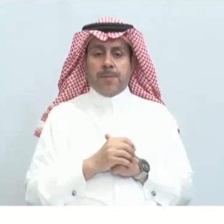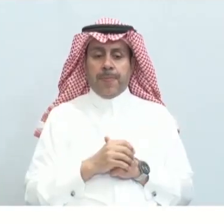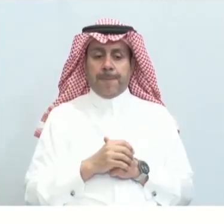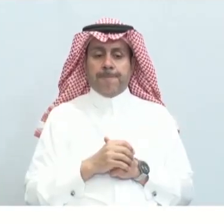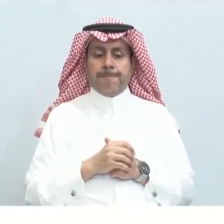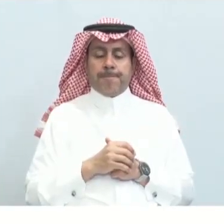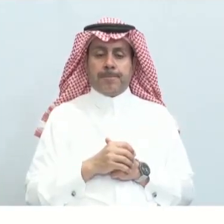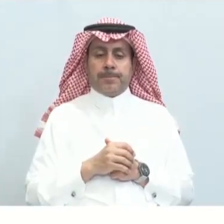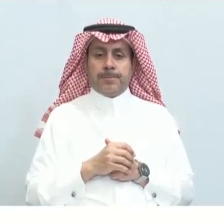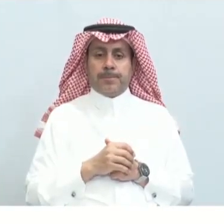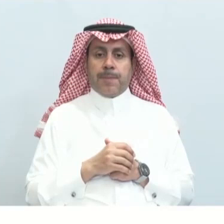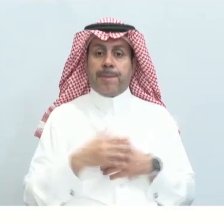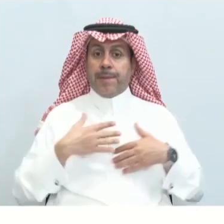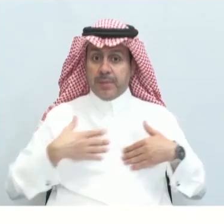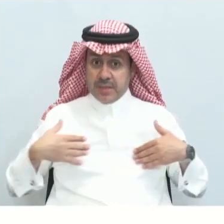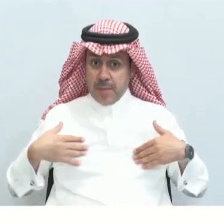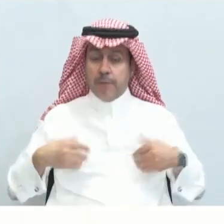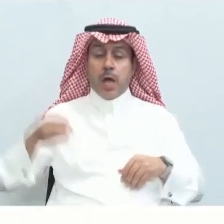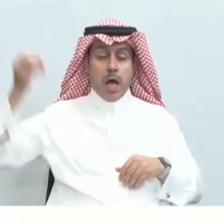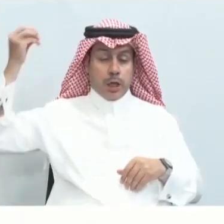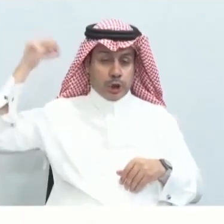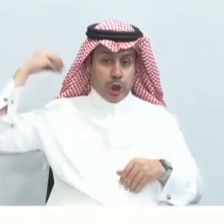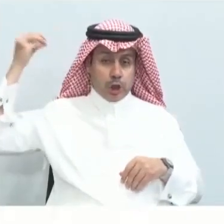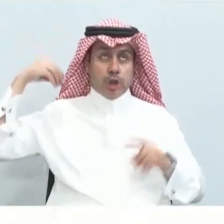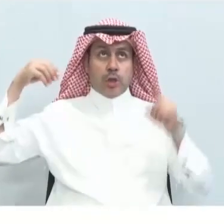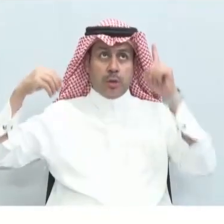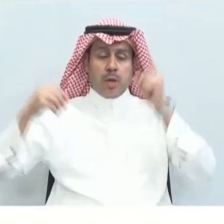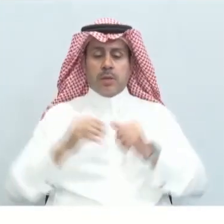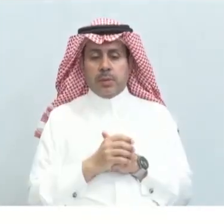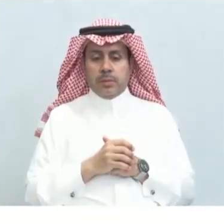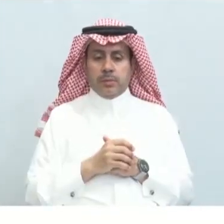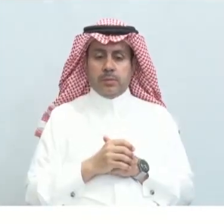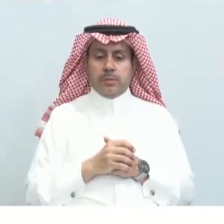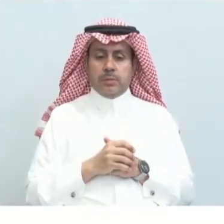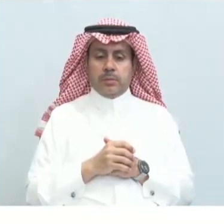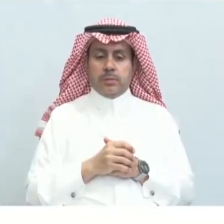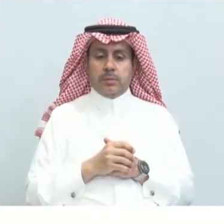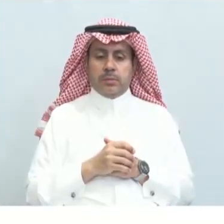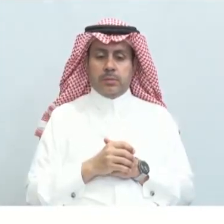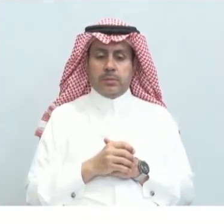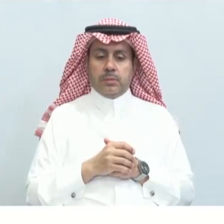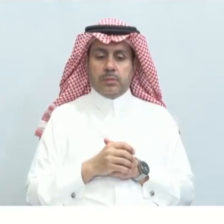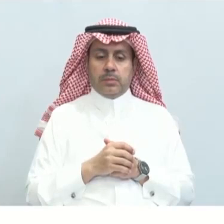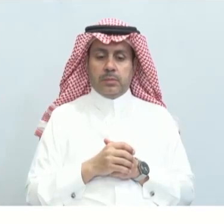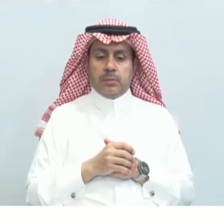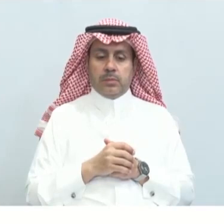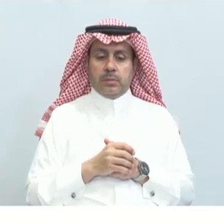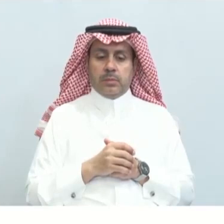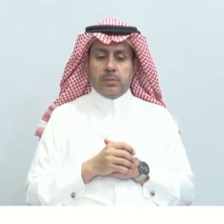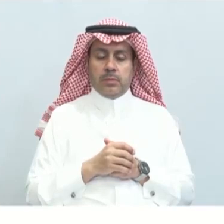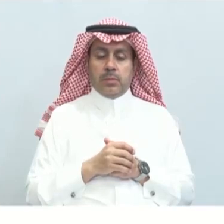ان الابتسامه لها اجر عند الله عز وجل كيف